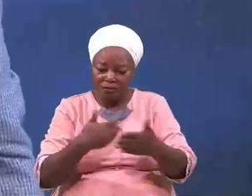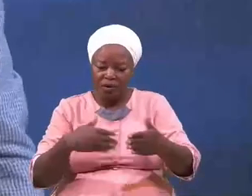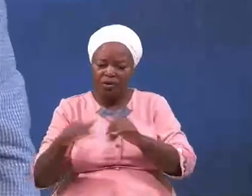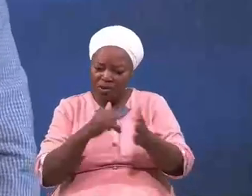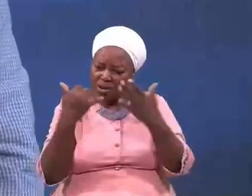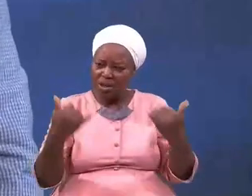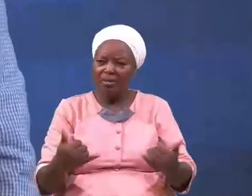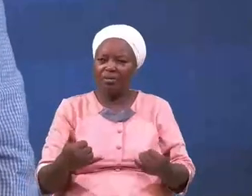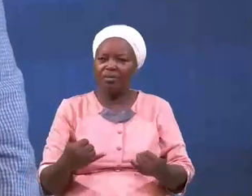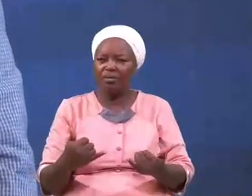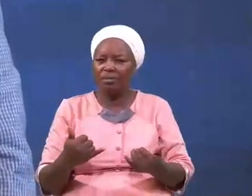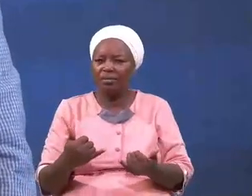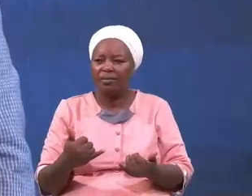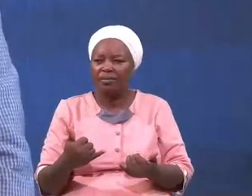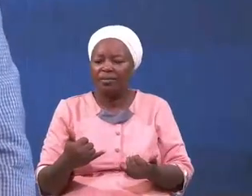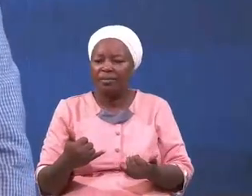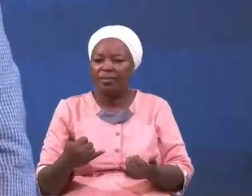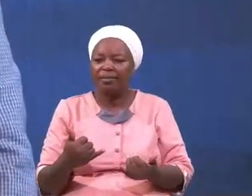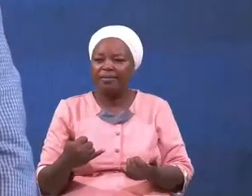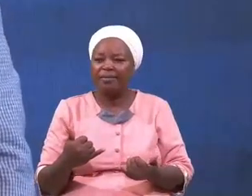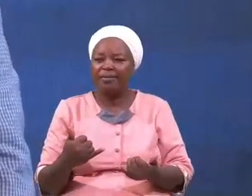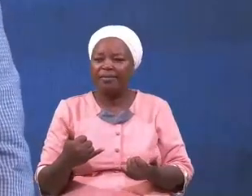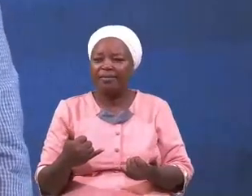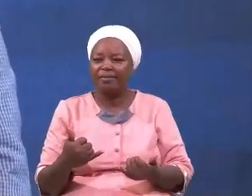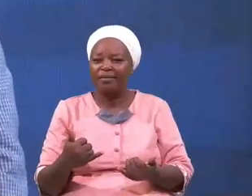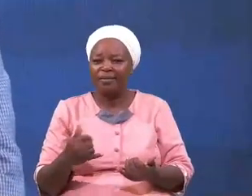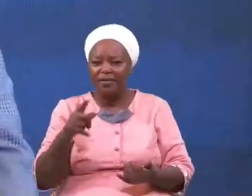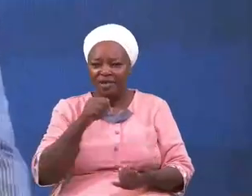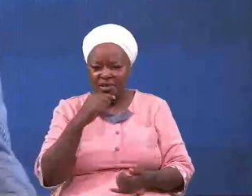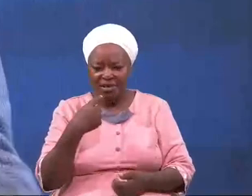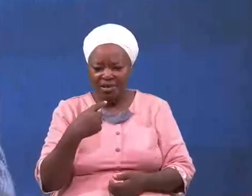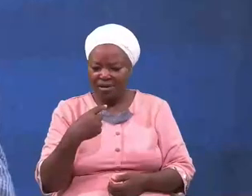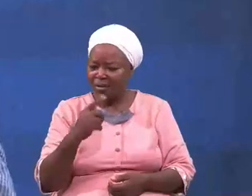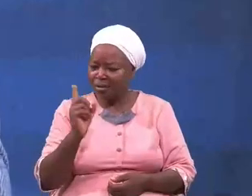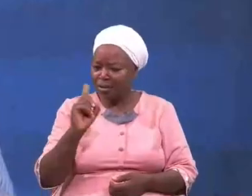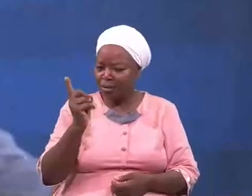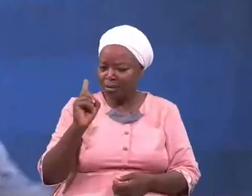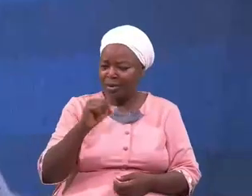Ce que vous n'étiez pas en mesure de le faire, faites-le maintenant. N'allez pas,